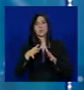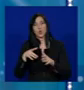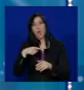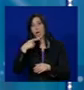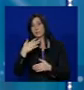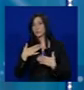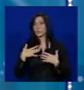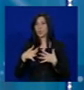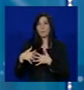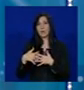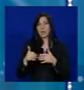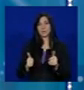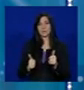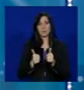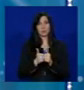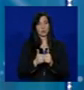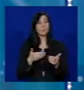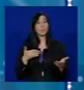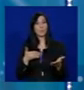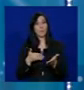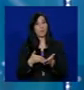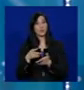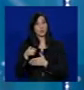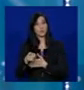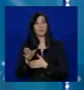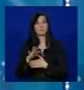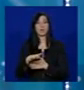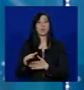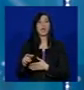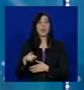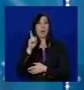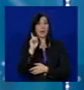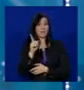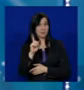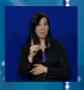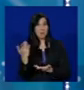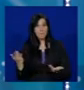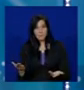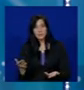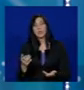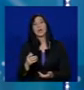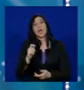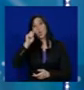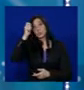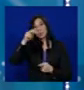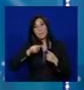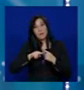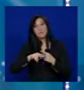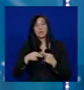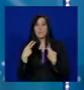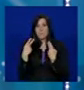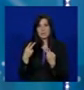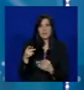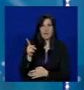го нашите американски партньори, по повод на това дали размахваме пръст и дали господин Пеевски представлява размахване на